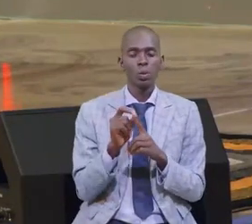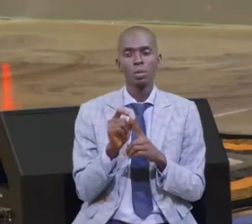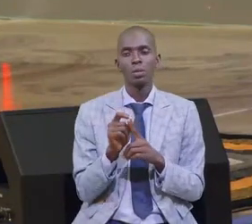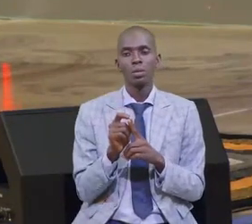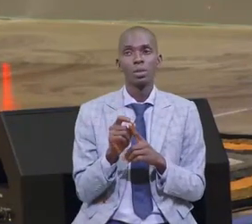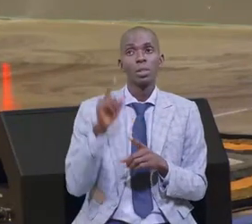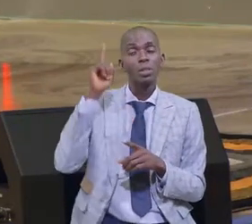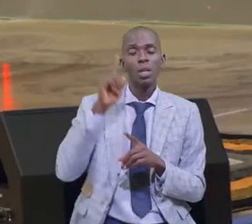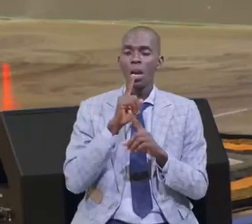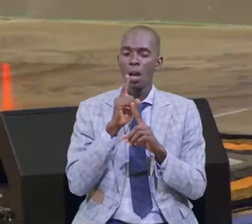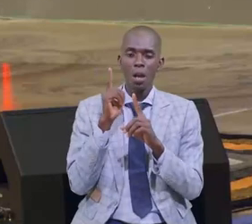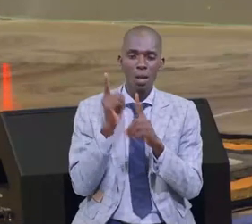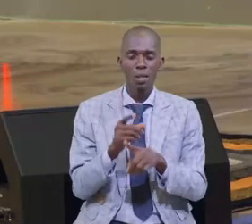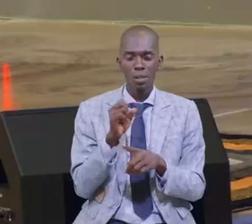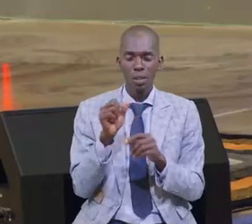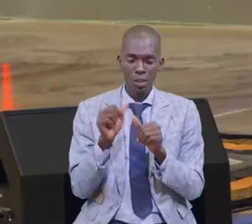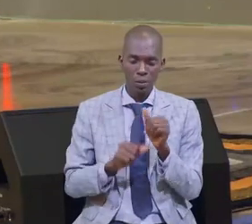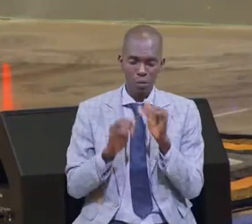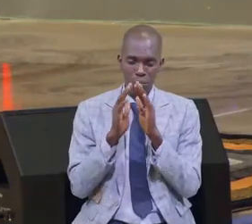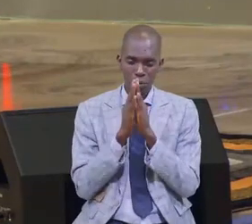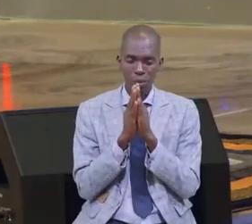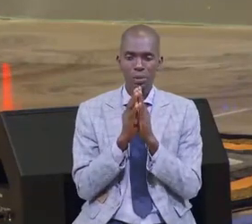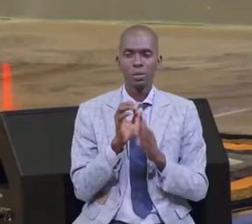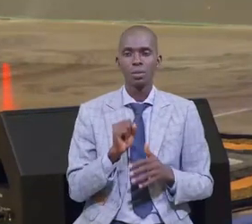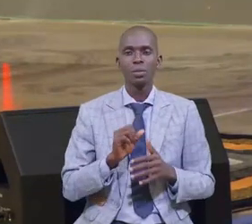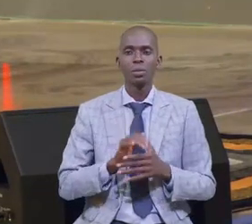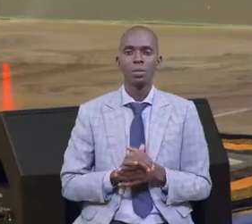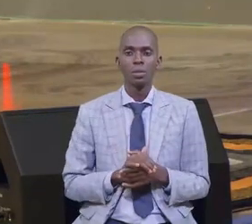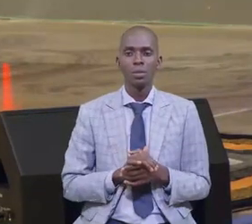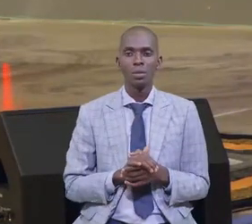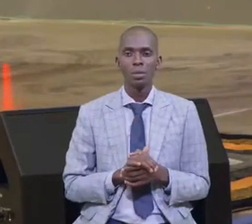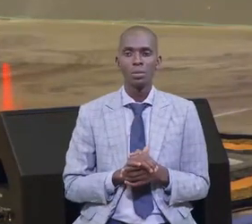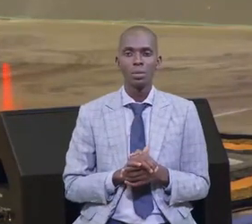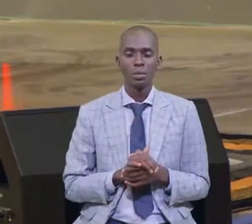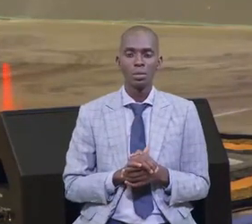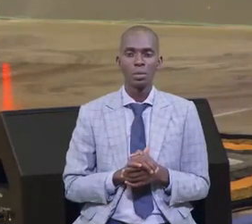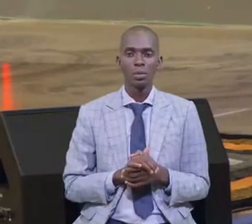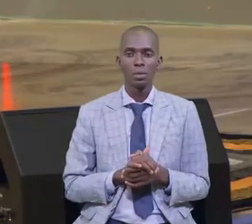parole. Il exauce toute prière.